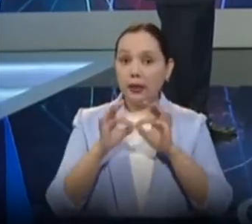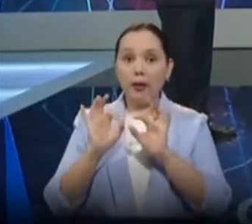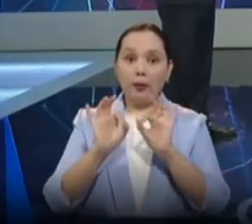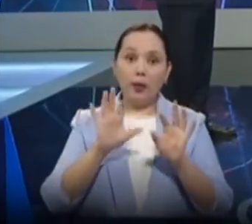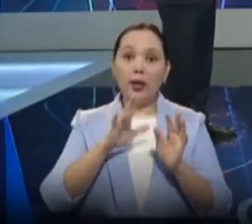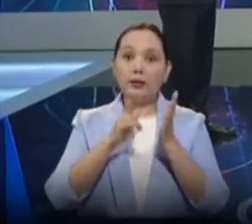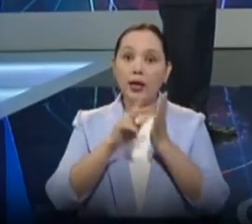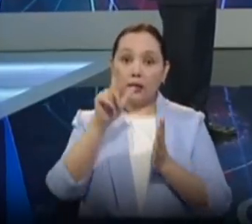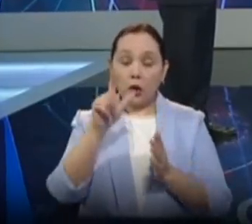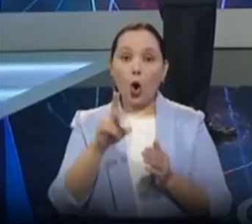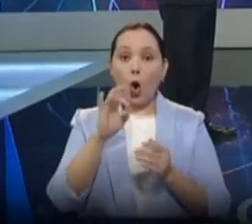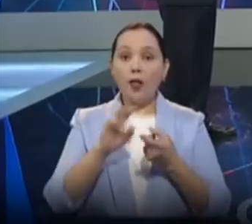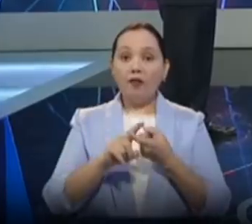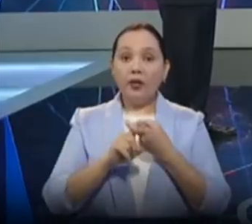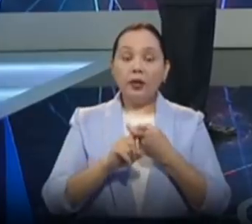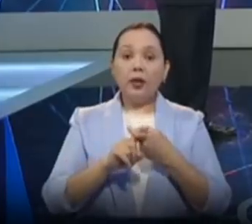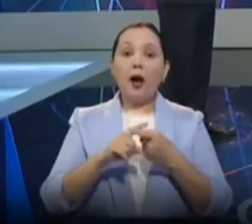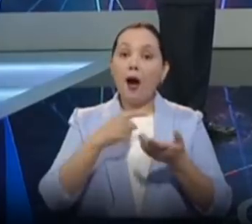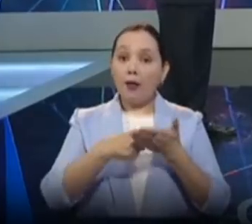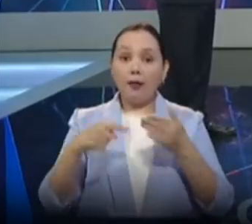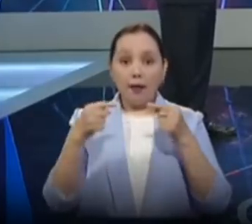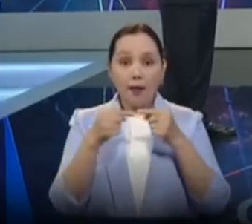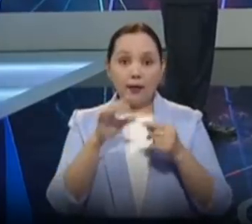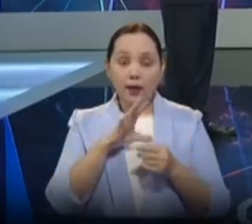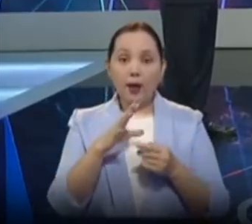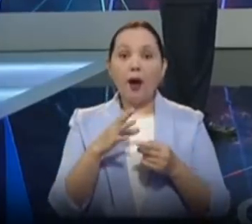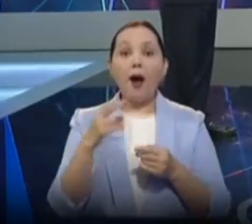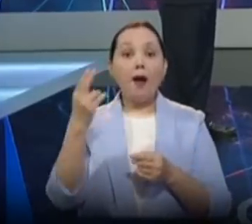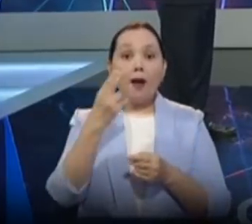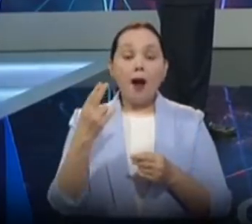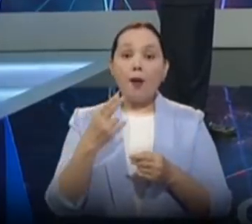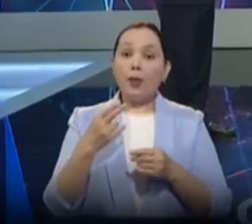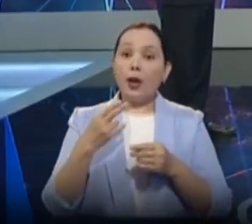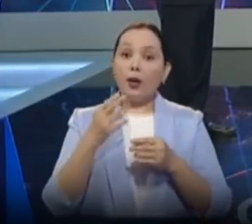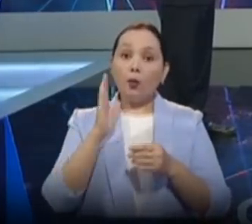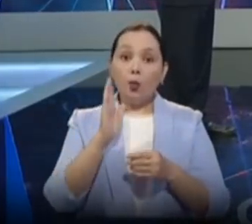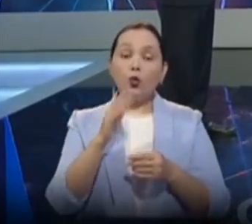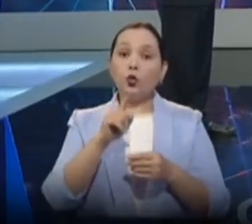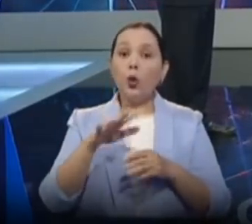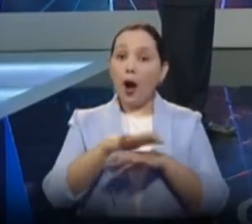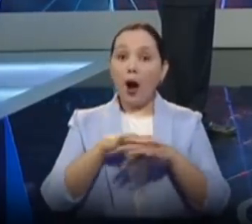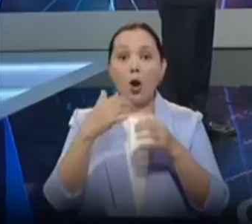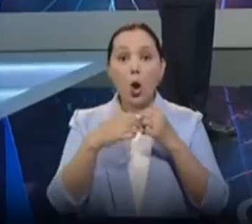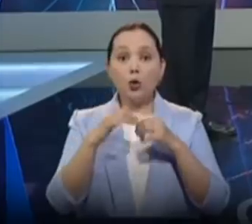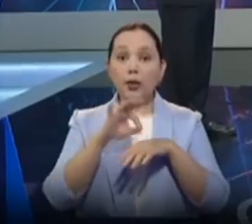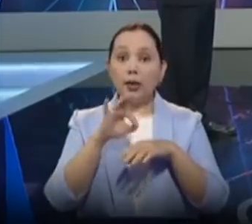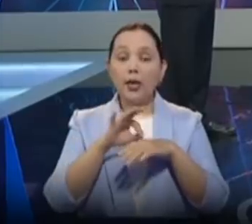8 нафар кишида коронавирус инфекциясы аниқланганди. Рақамлар камроқ бўлса-да, буни аҳоли орасида